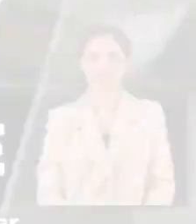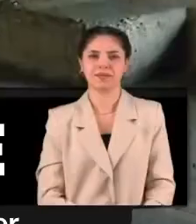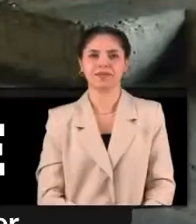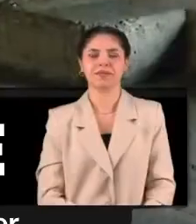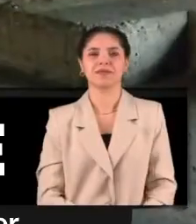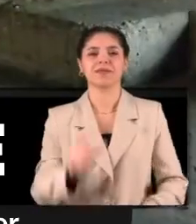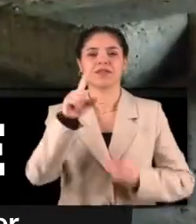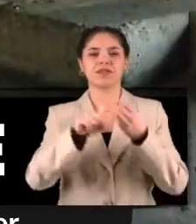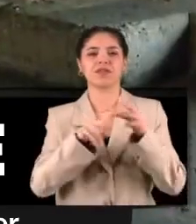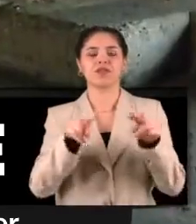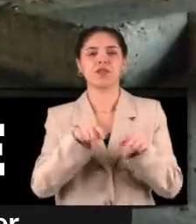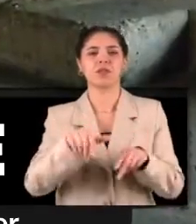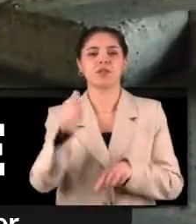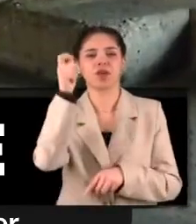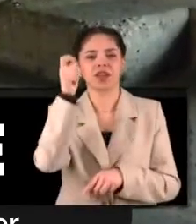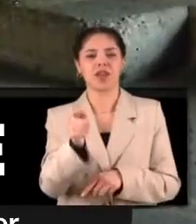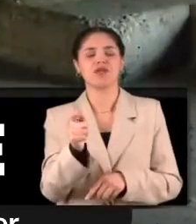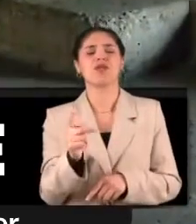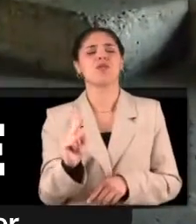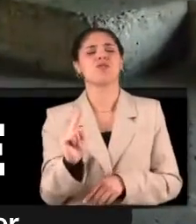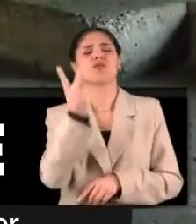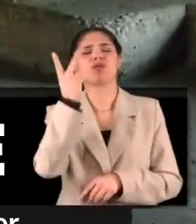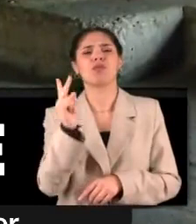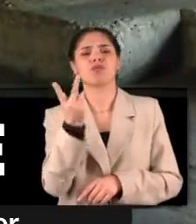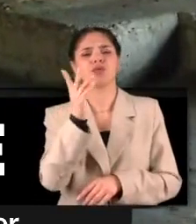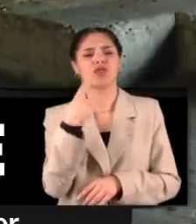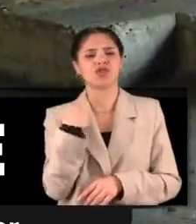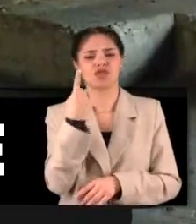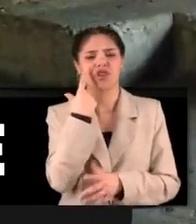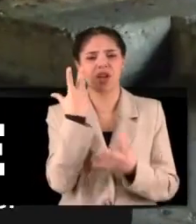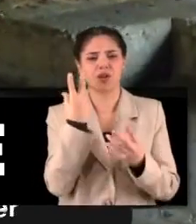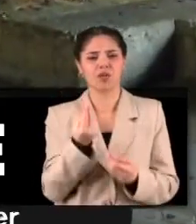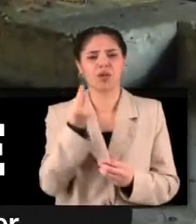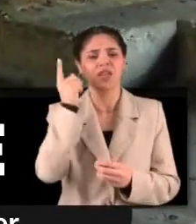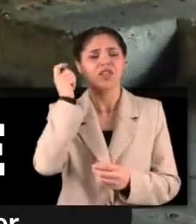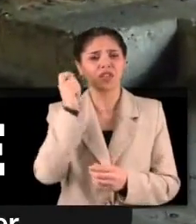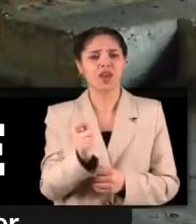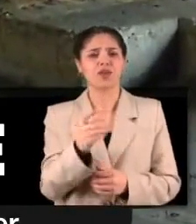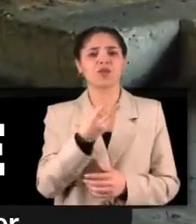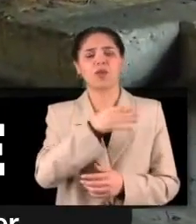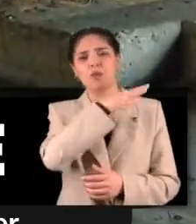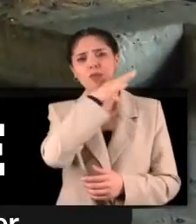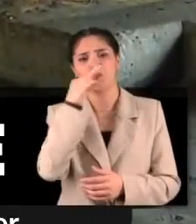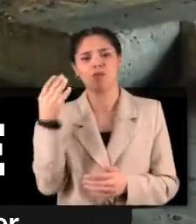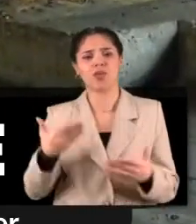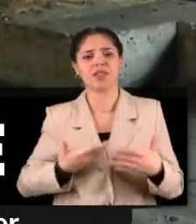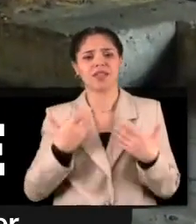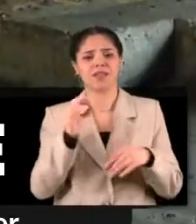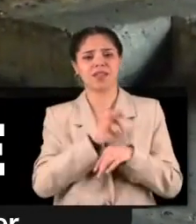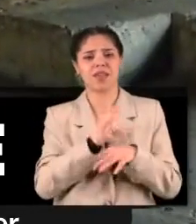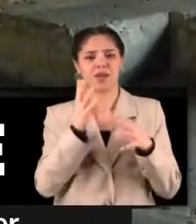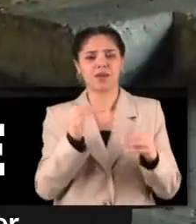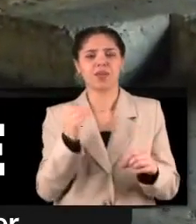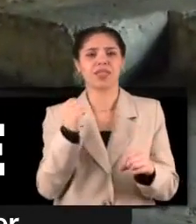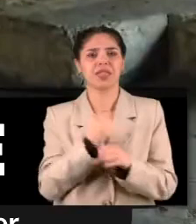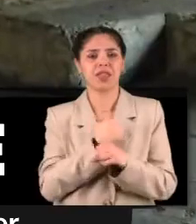Cem Öğretir, bugün gerçekten müthiş mucizelere tanıklık ettik ve gerçekten çok mutlu, sevinçli dakikalar yaşadık.